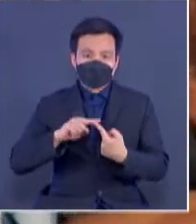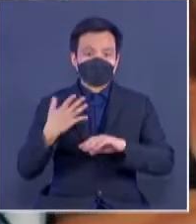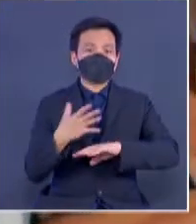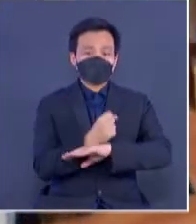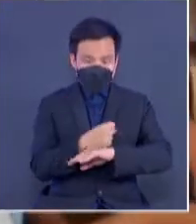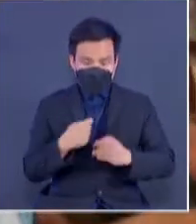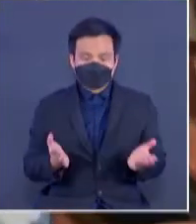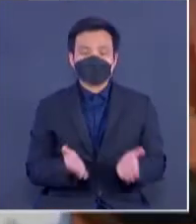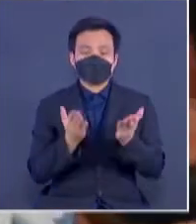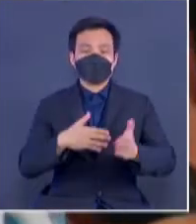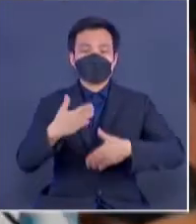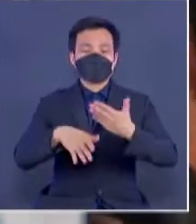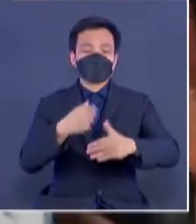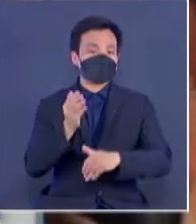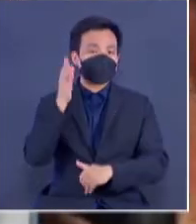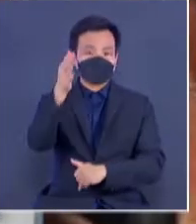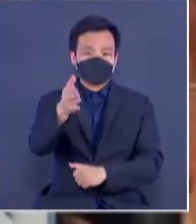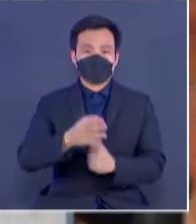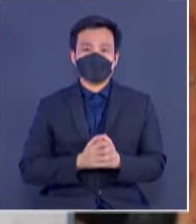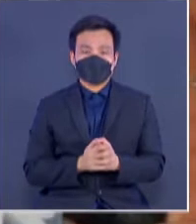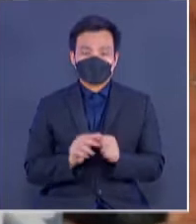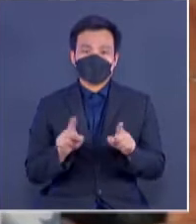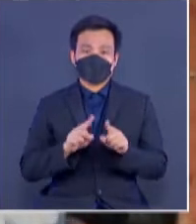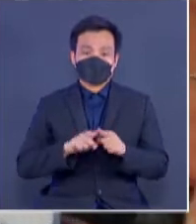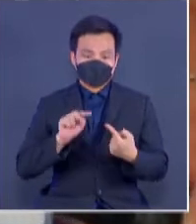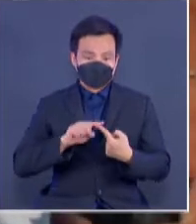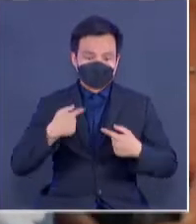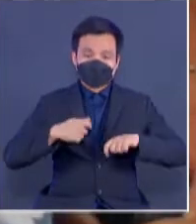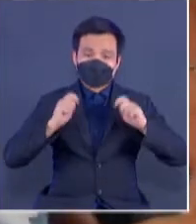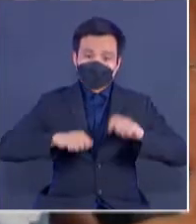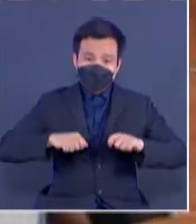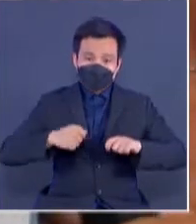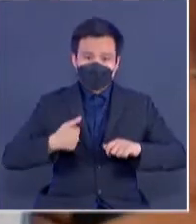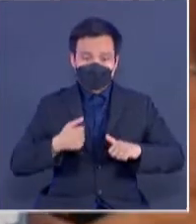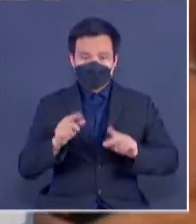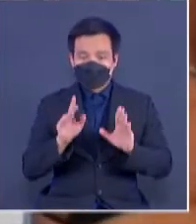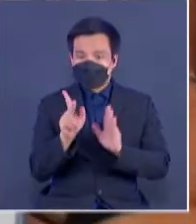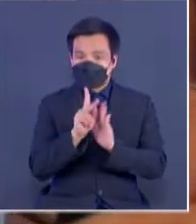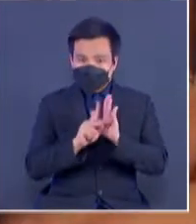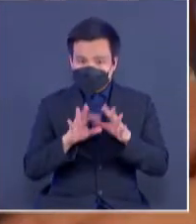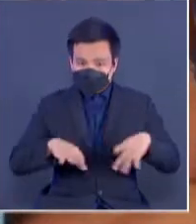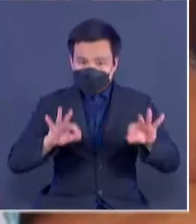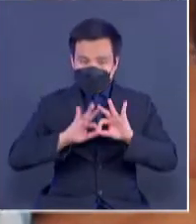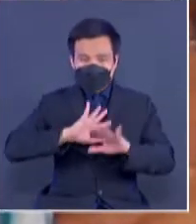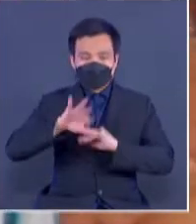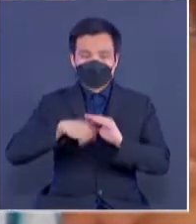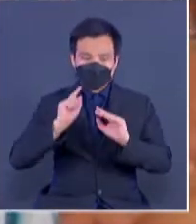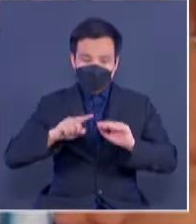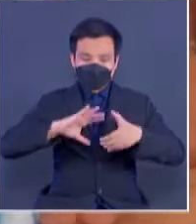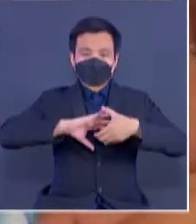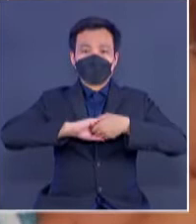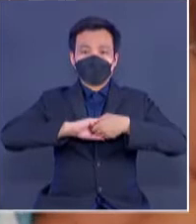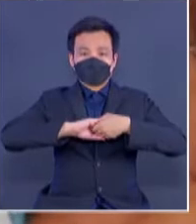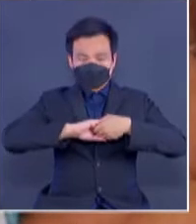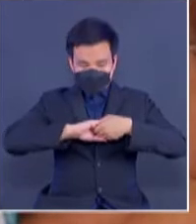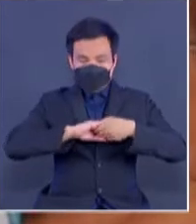ราบรื่นที่คุยกันนะครับโดยเฉพาะการลงมติในกฎหมายสำคัญเนี่ยต้องจับมือกันขับเคลื่อนผ่านให้ได้ทุกฉบับนะครับที่เป็นกฎ